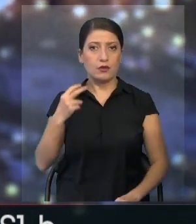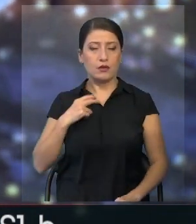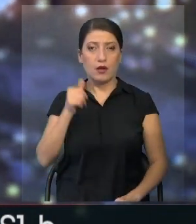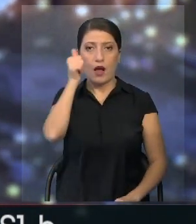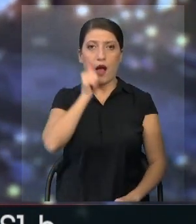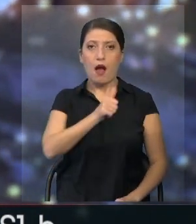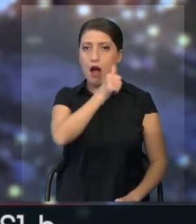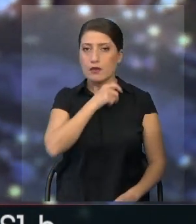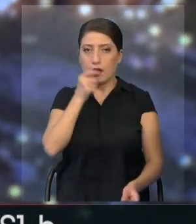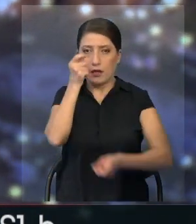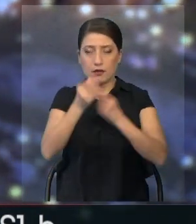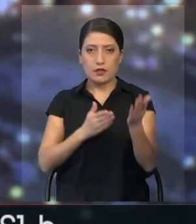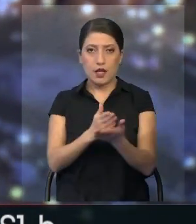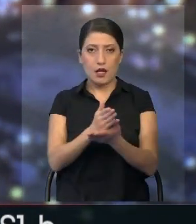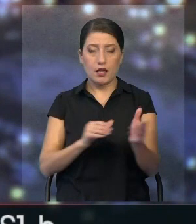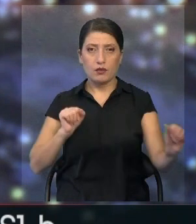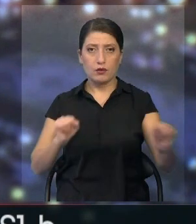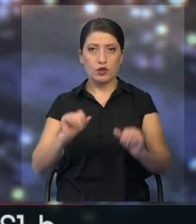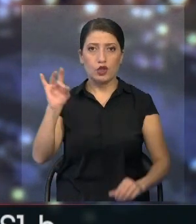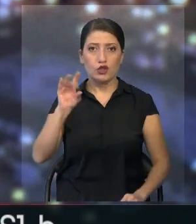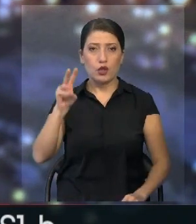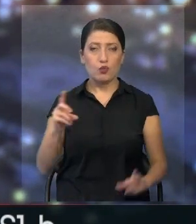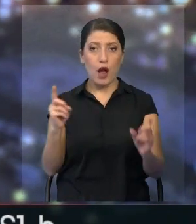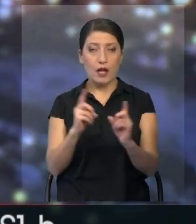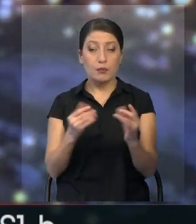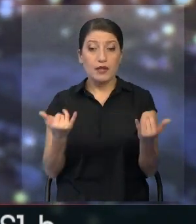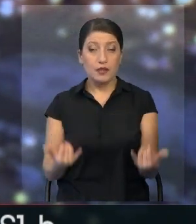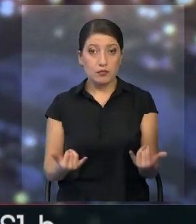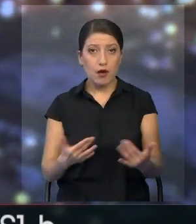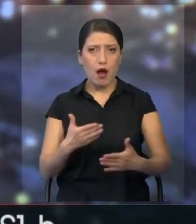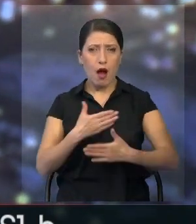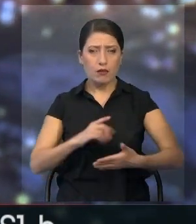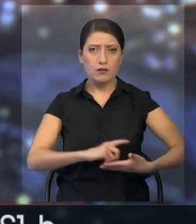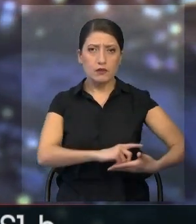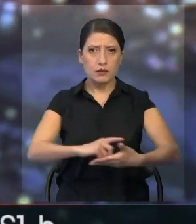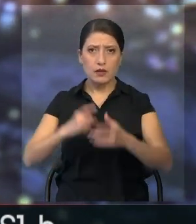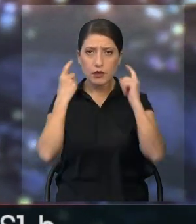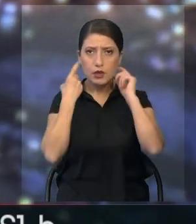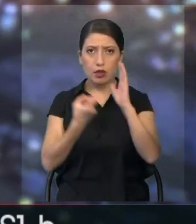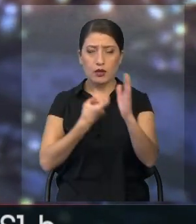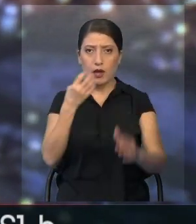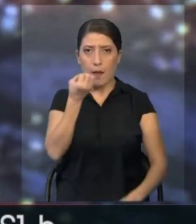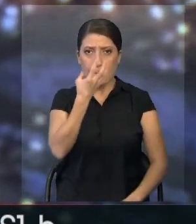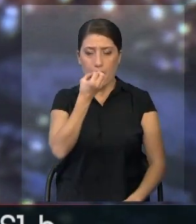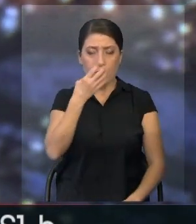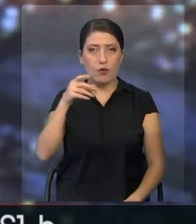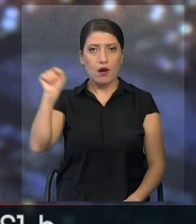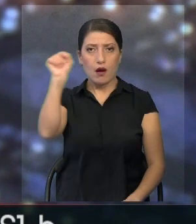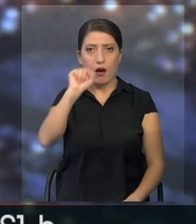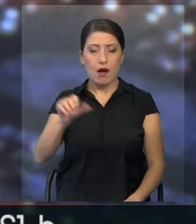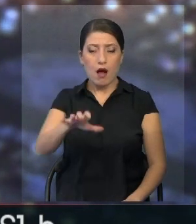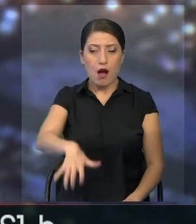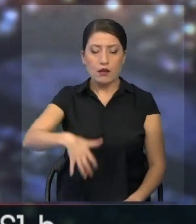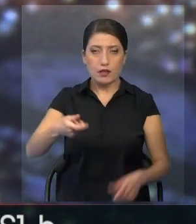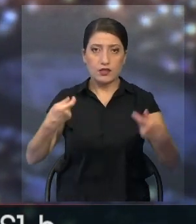գաղտնի հետախուզական ծառայության ղեկավար Ռիչարդ Մուրին ընդունել հենց հիմա, երբ ակտիվ քննարկվում է տեղեկությունը, թե Բաքուն Արցախի հանքերը վաճառել